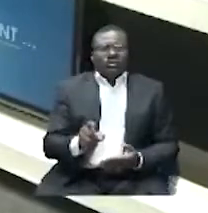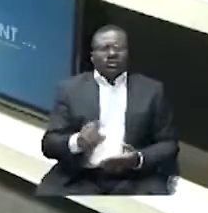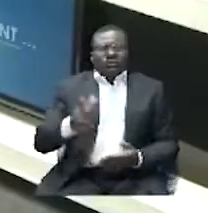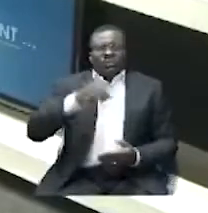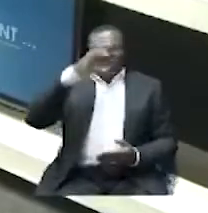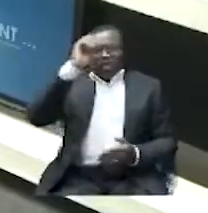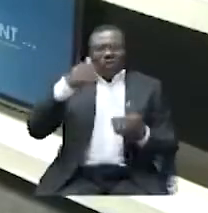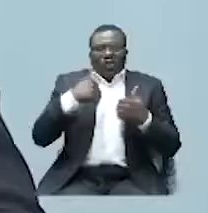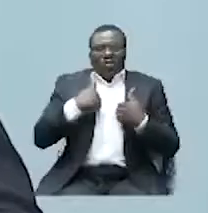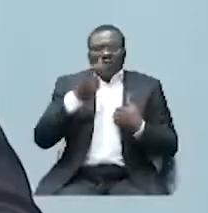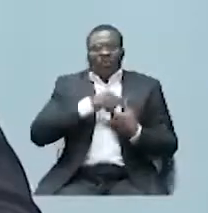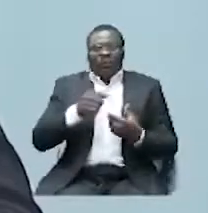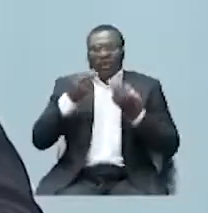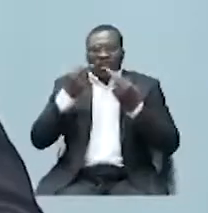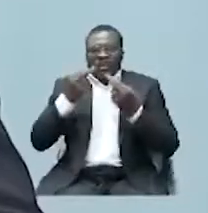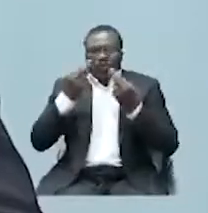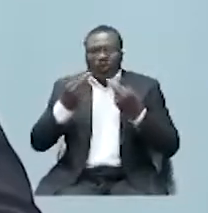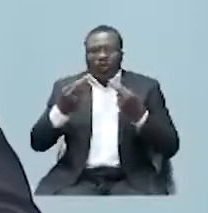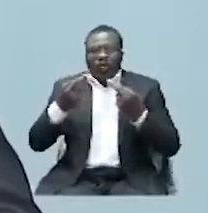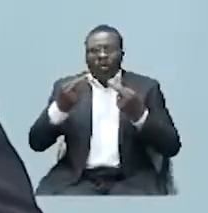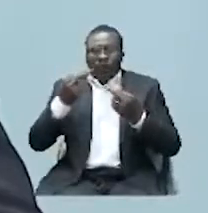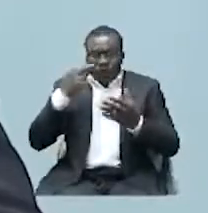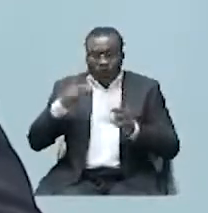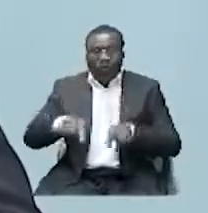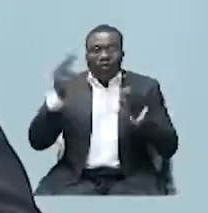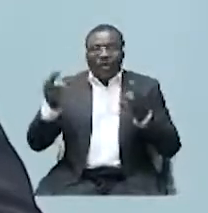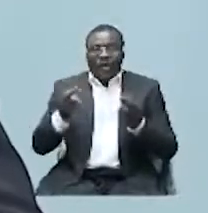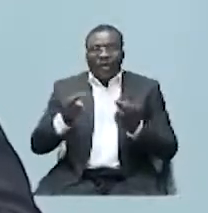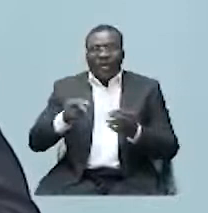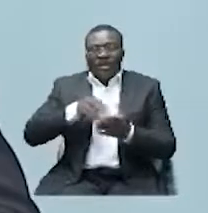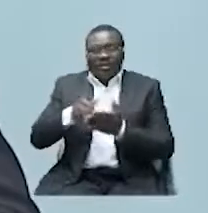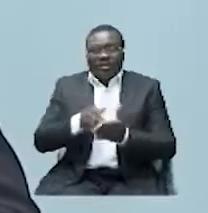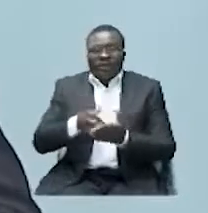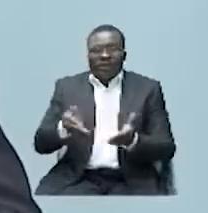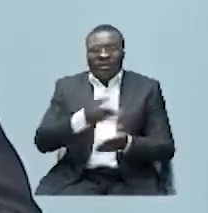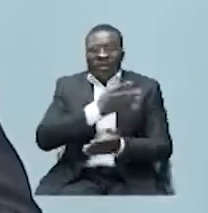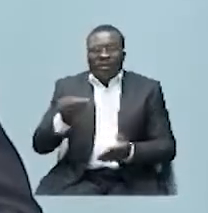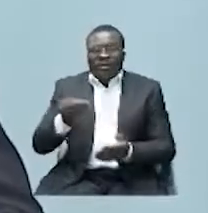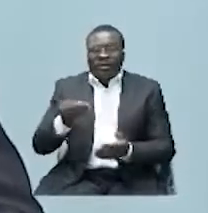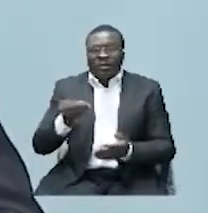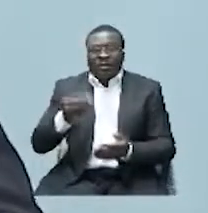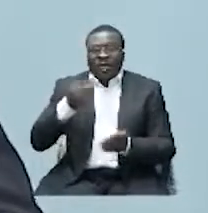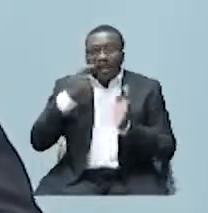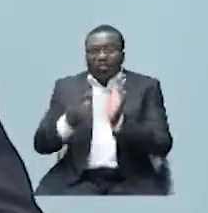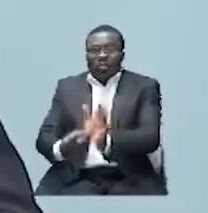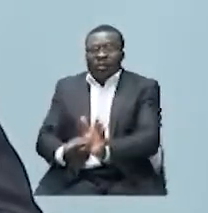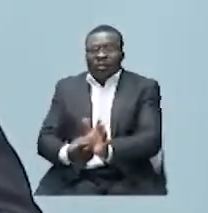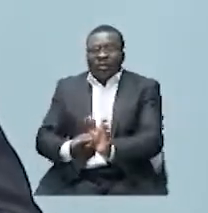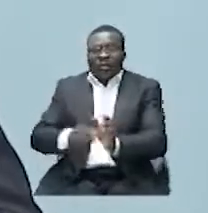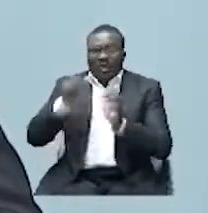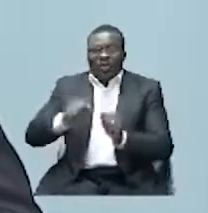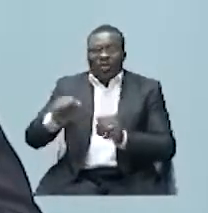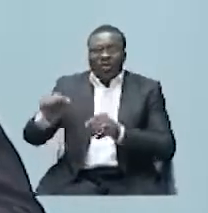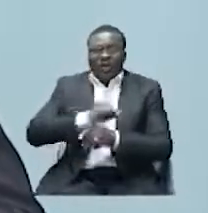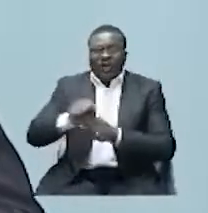L'homme a eu le mérite de révéler les failles de notre modèle. Et il a montré qu'on peut exercer le